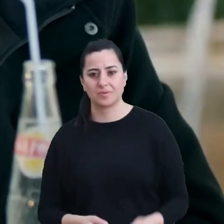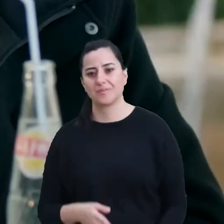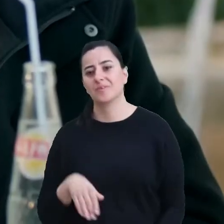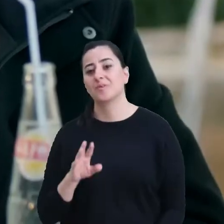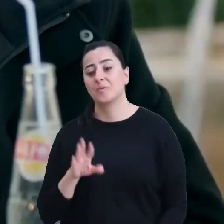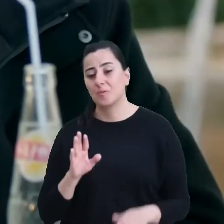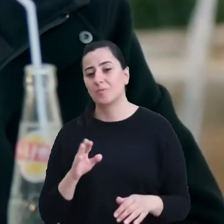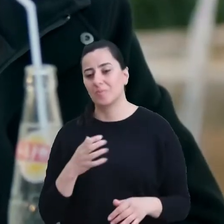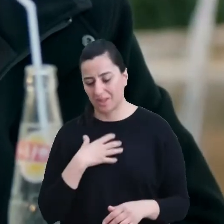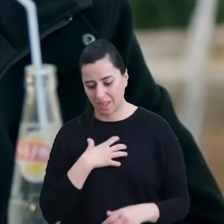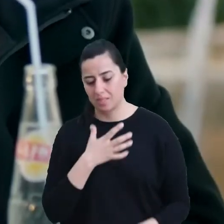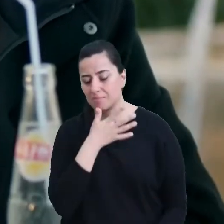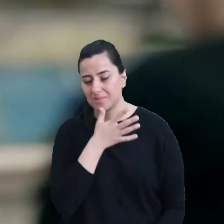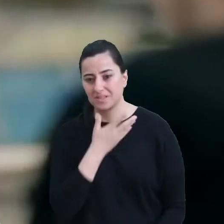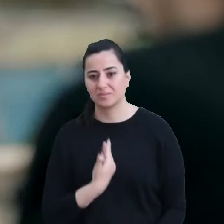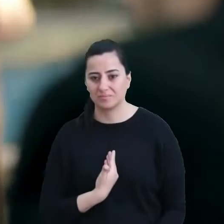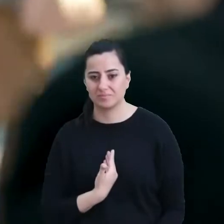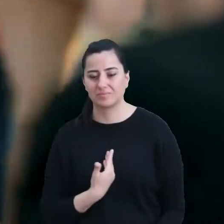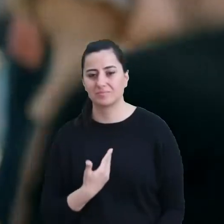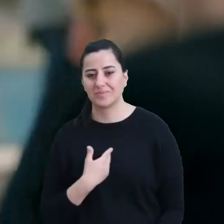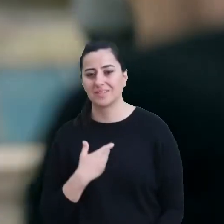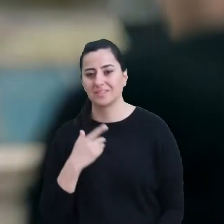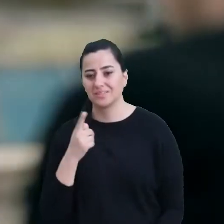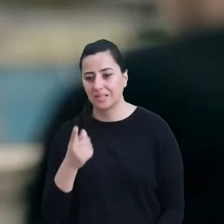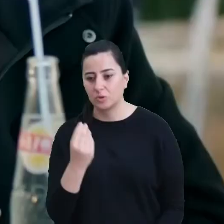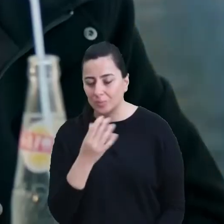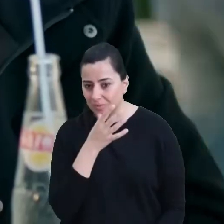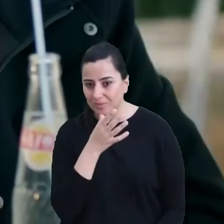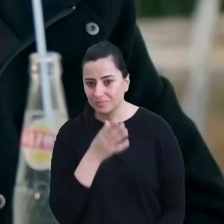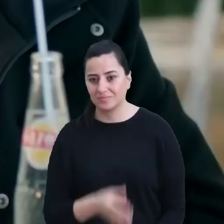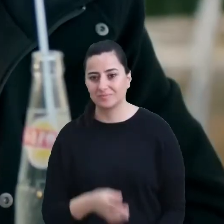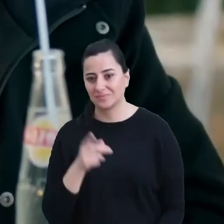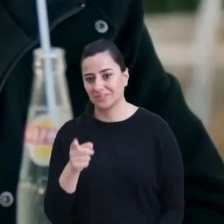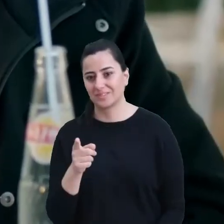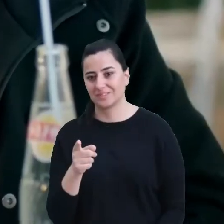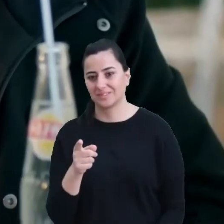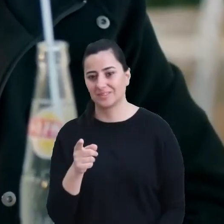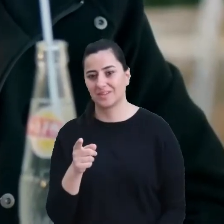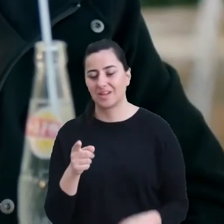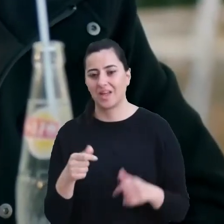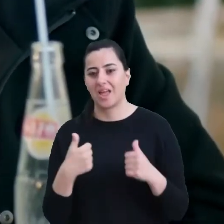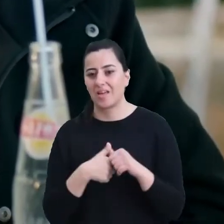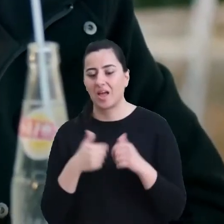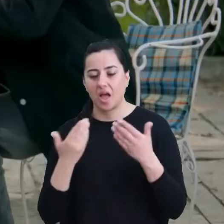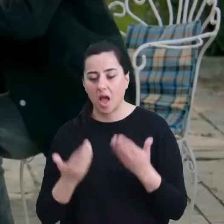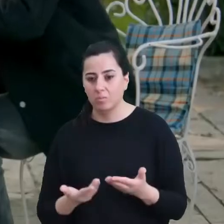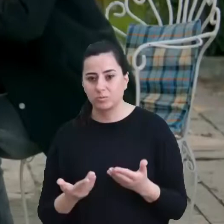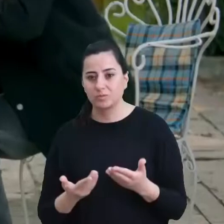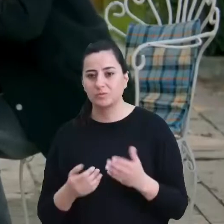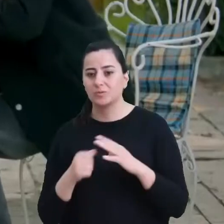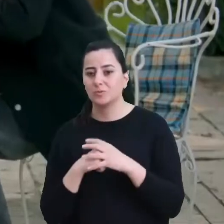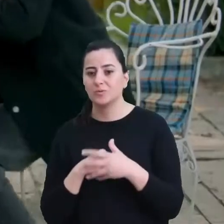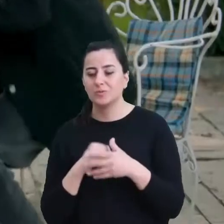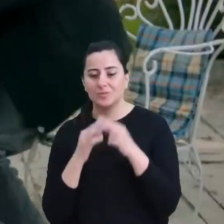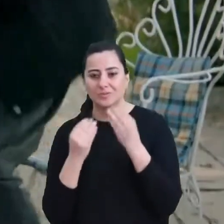yok. Ben kendimi biliyorum Sedef. Ben seni de çok iyi biliyorum. Sen bu evliliği kabul ederek